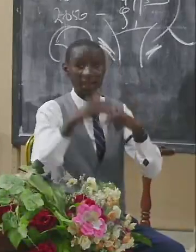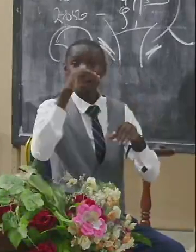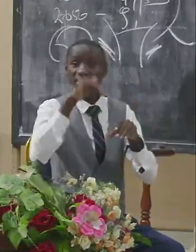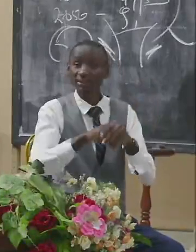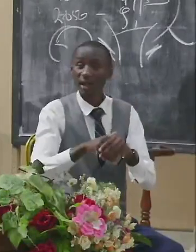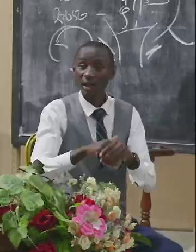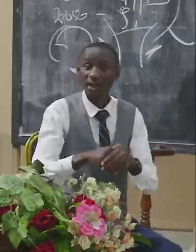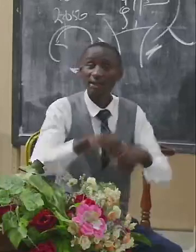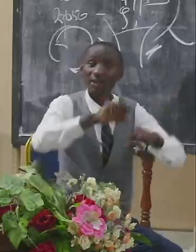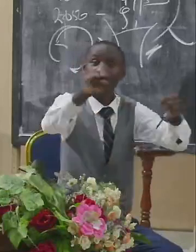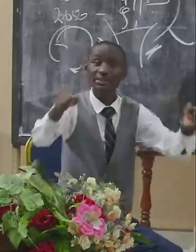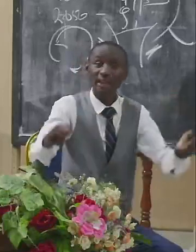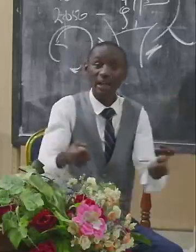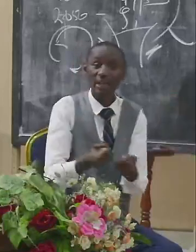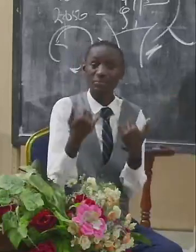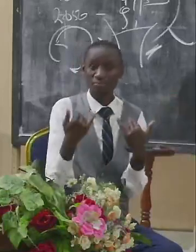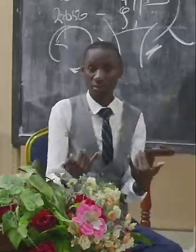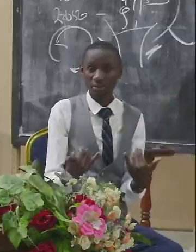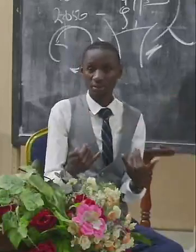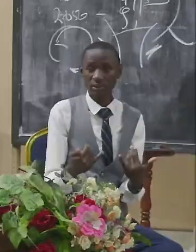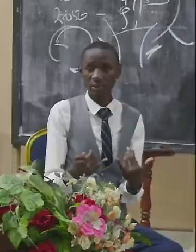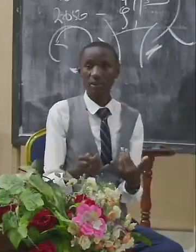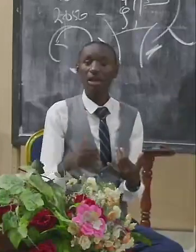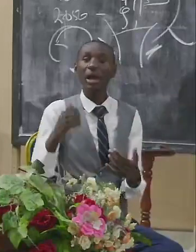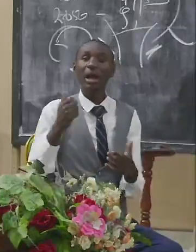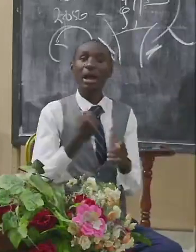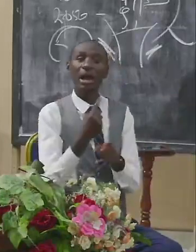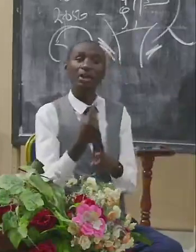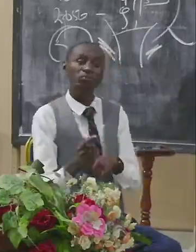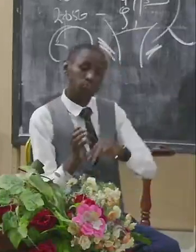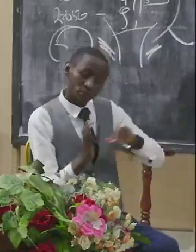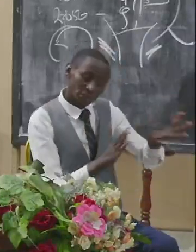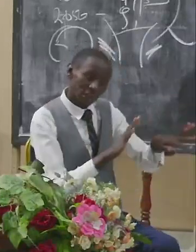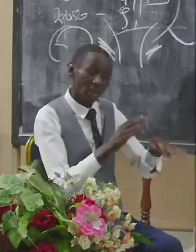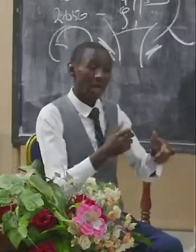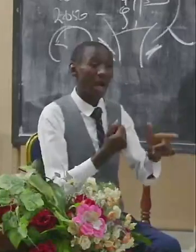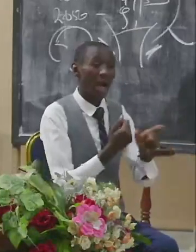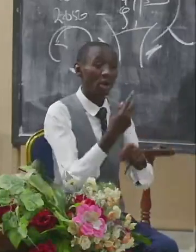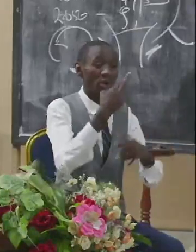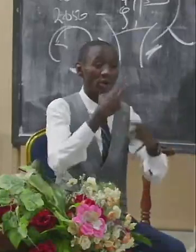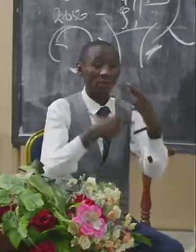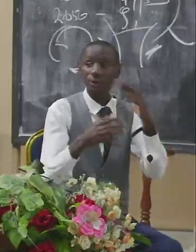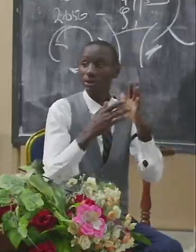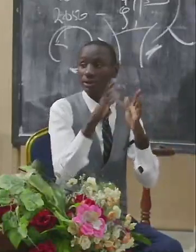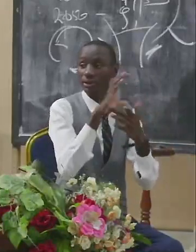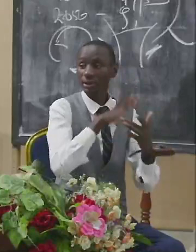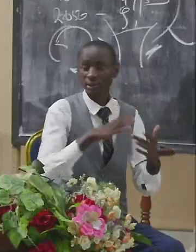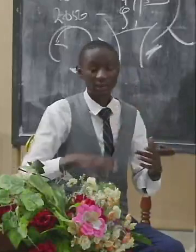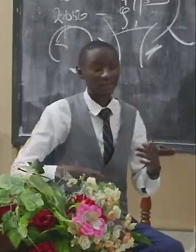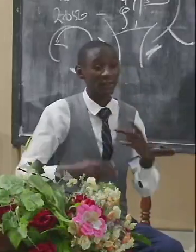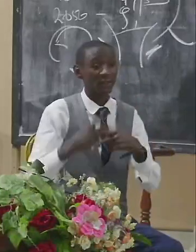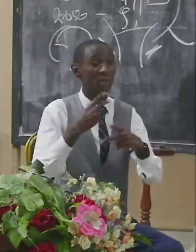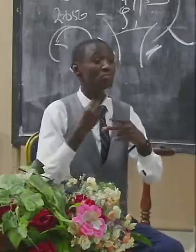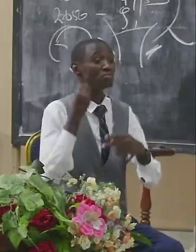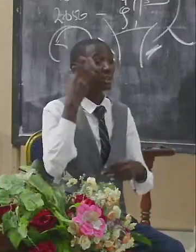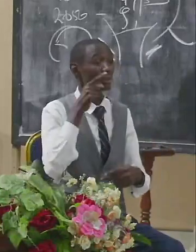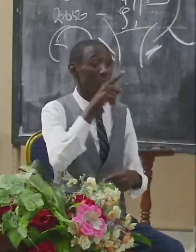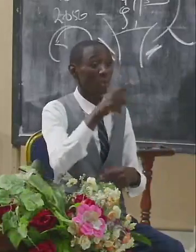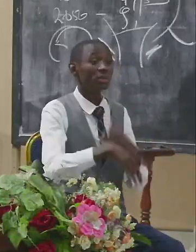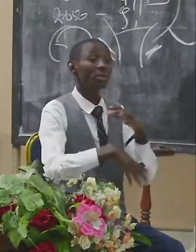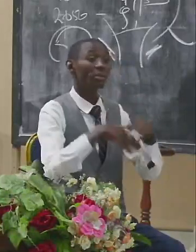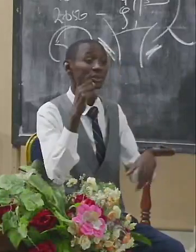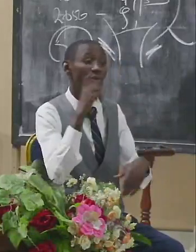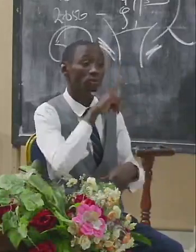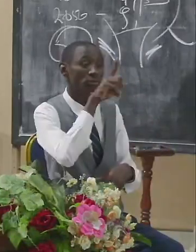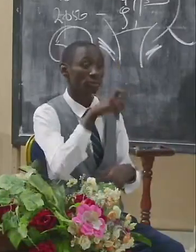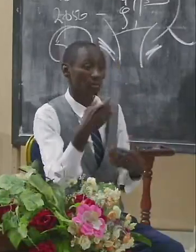maintenant, mettons tout de côté. Maintenant, la venue du Seigneur maintenant. Est-ce que tu vas partir?